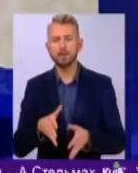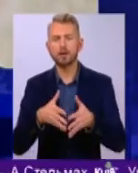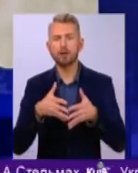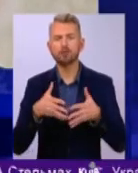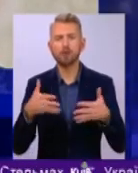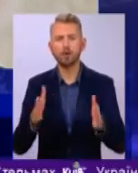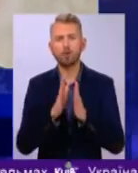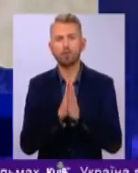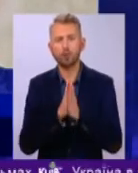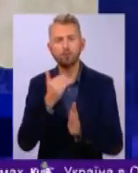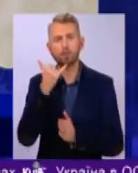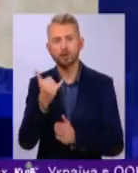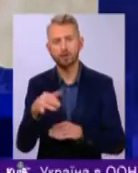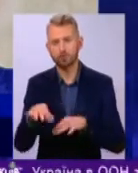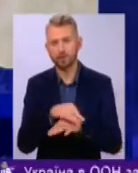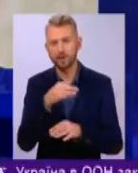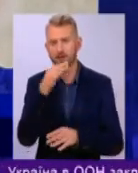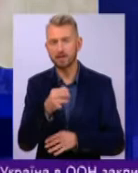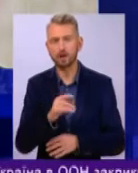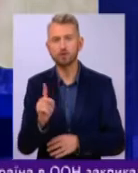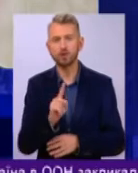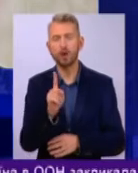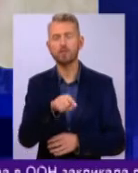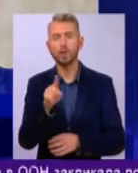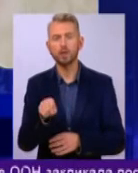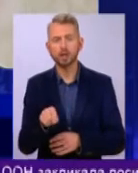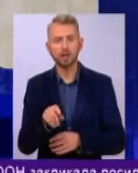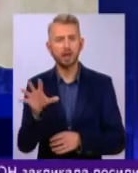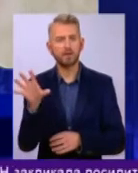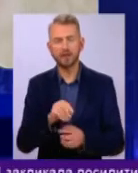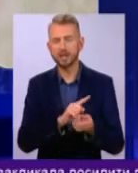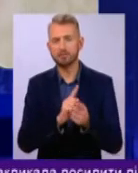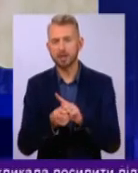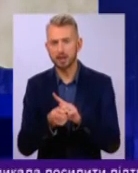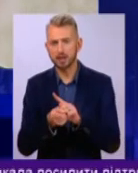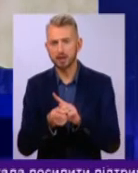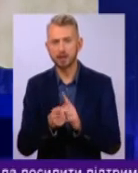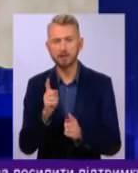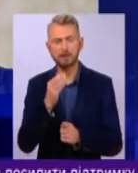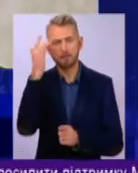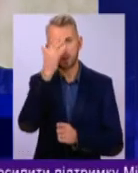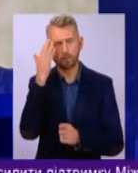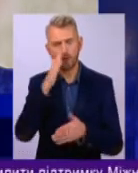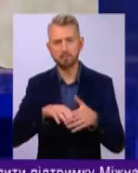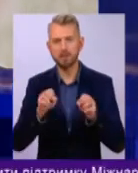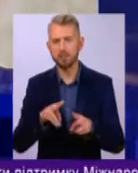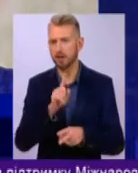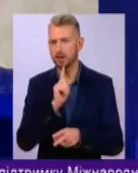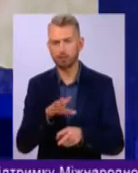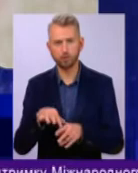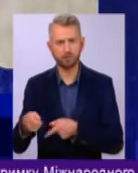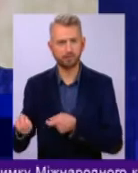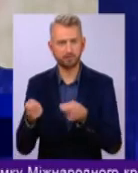молитви подзвонив її чоловік і сказав, що вони все змінили, з міркувань безпеки не будуть їхати